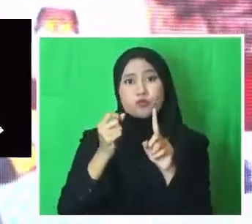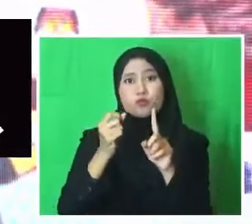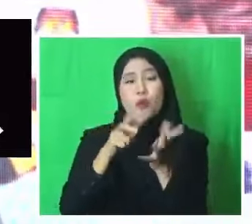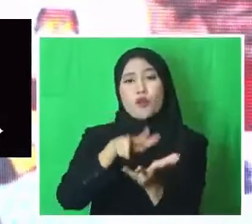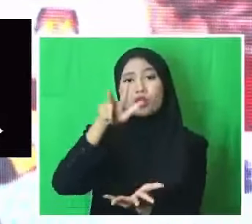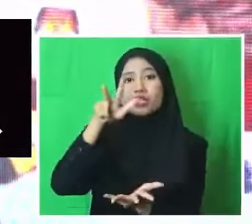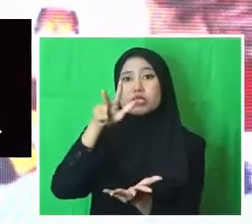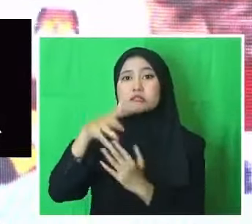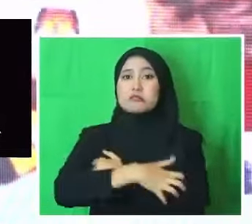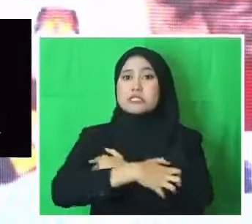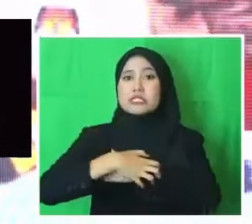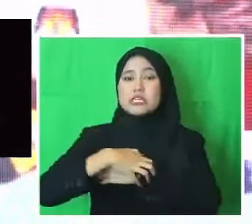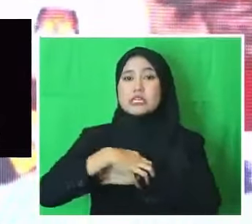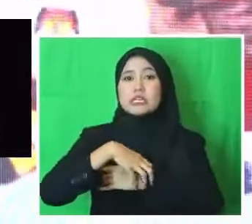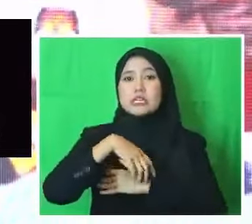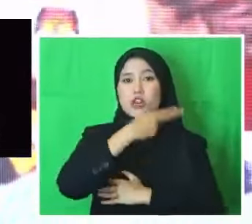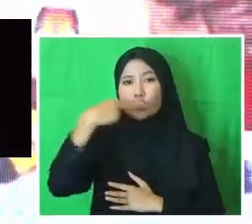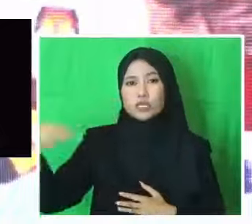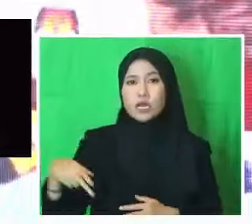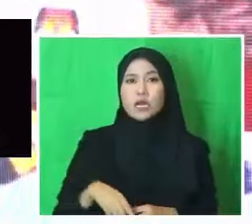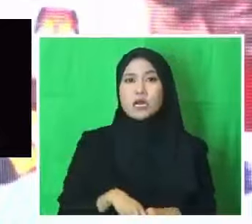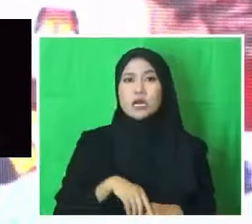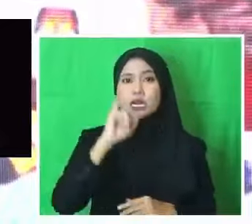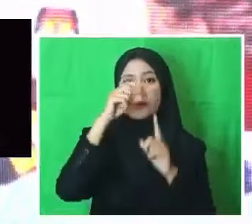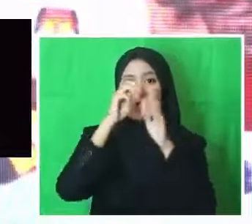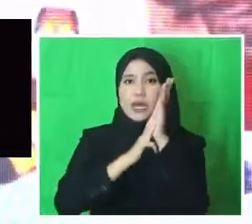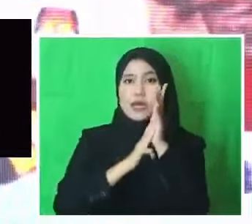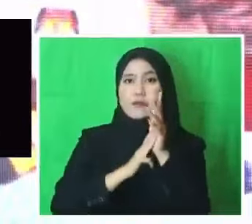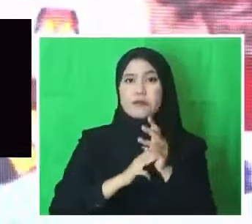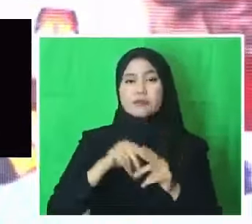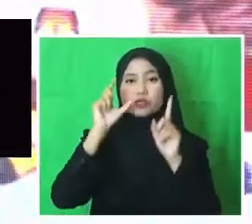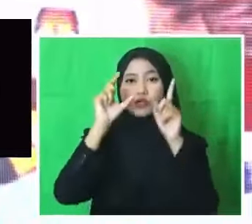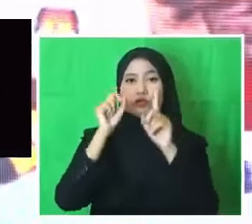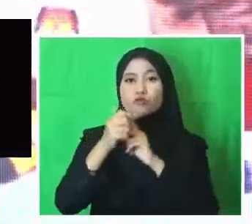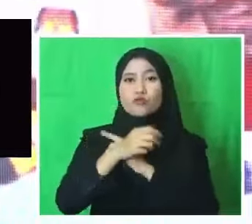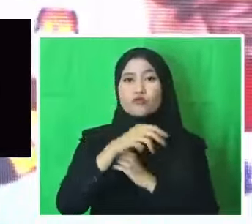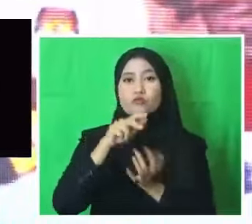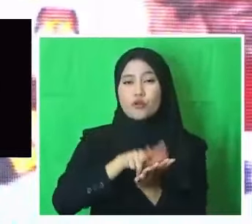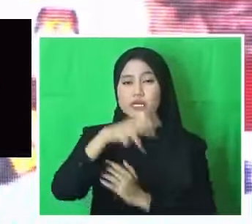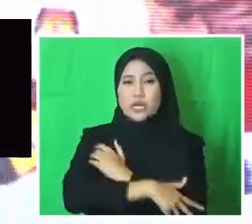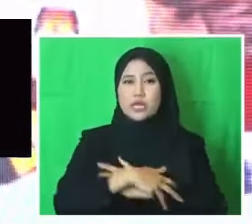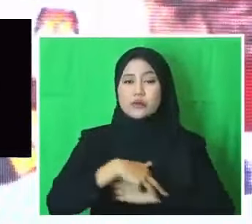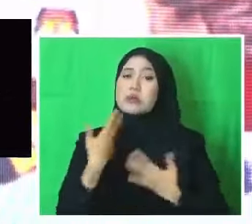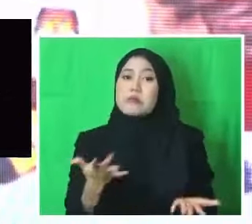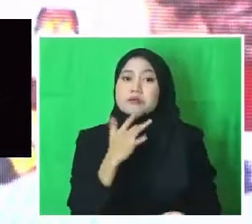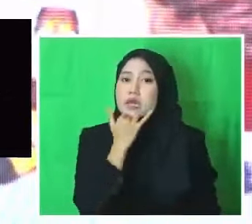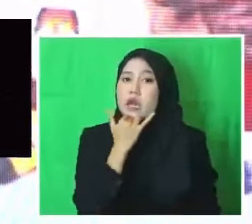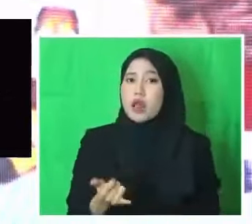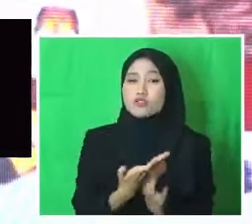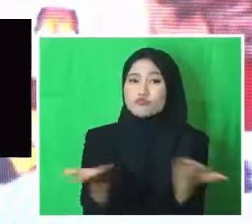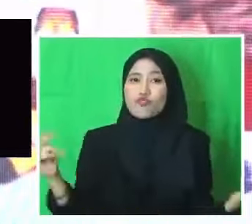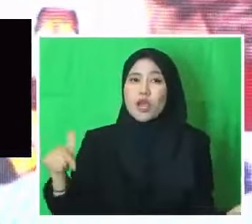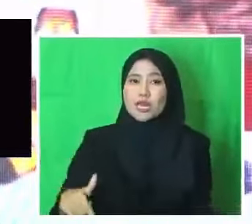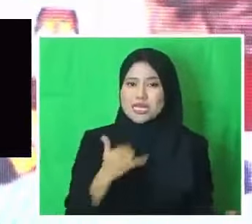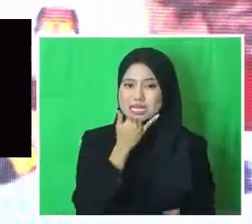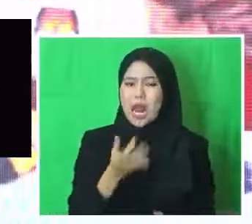Indonesia dengan IPM 10 provinsi terendah ipm-nya di Indonesia lalu apa yang salah dengan semua ini yang